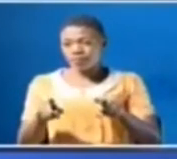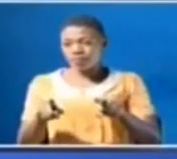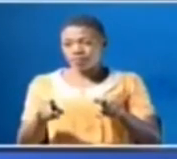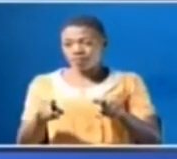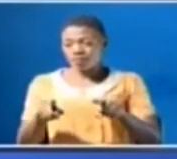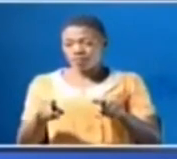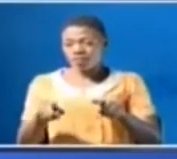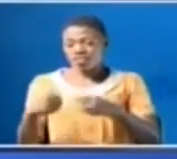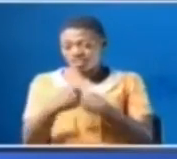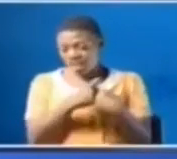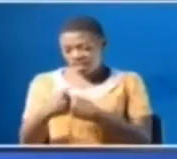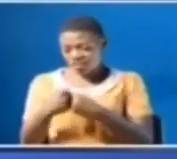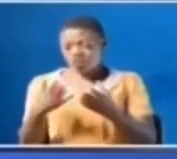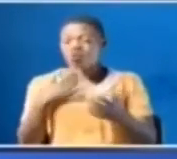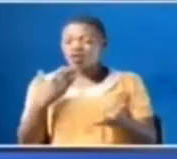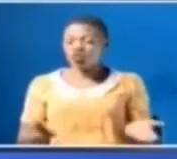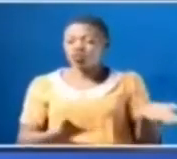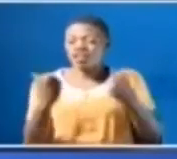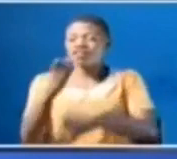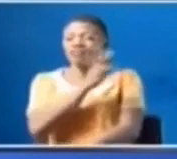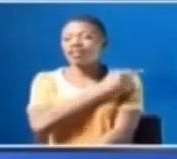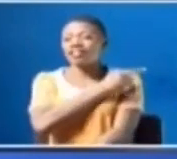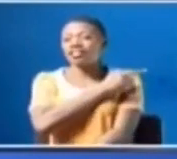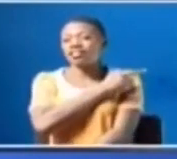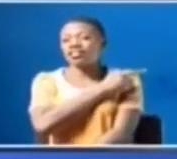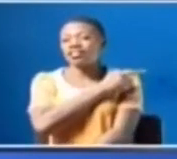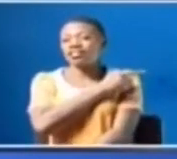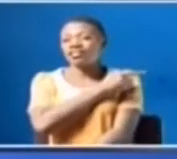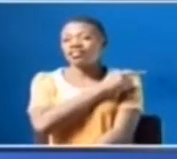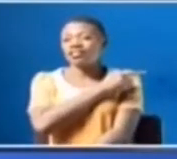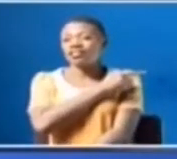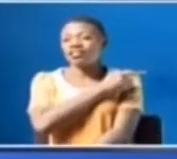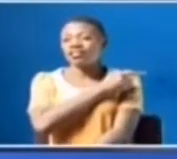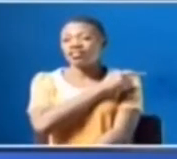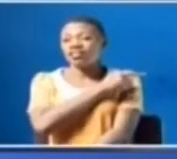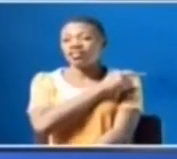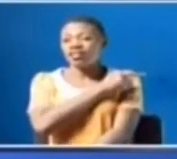kumrushia Daktari Mkwaya, changamoto kutoka kwangu